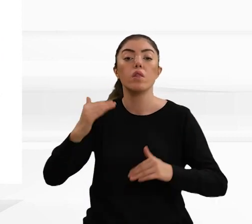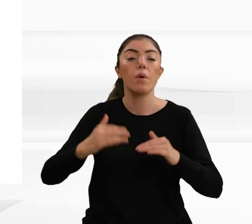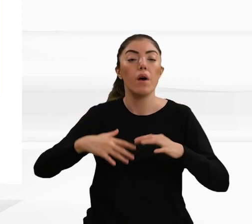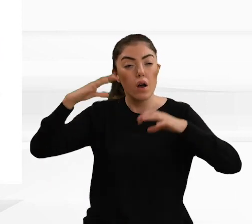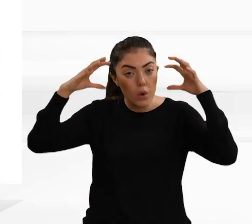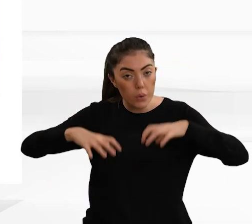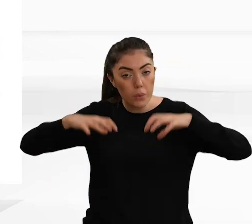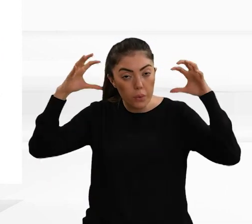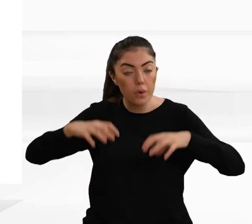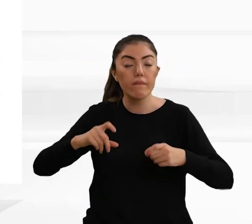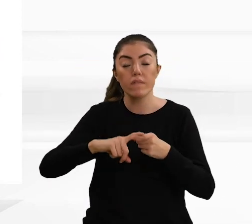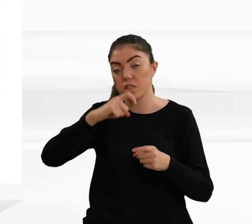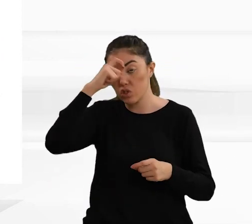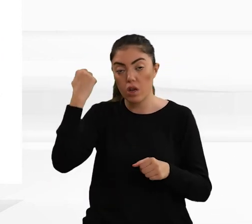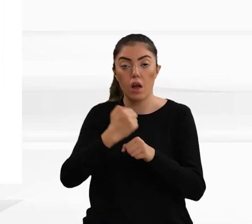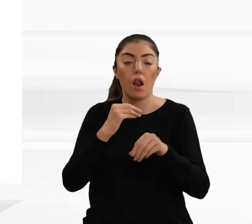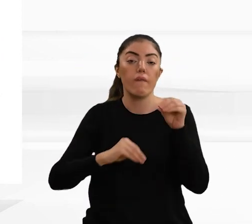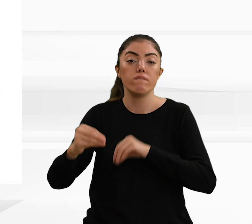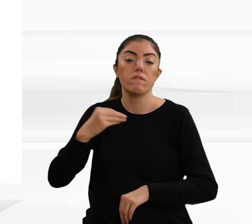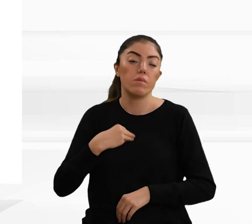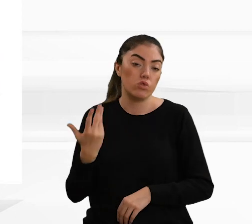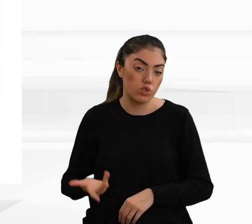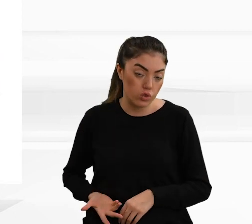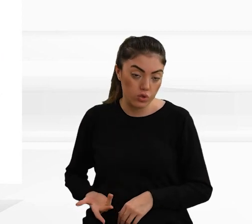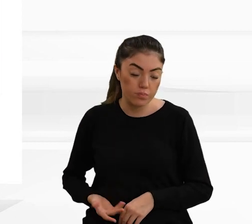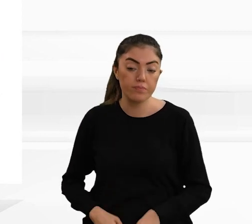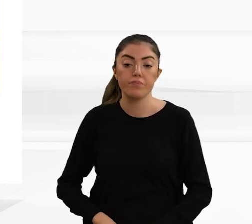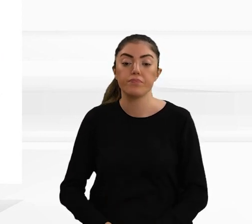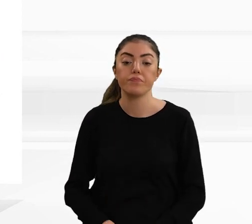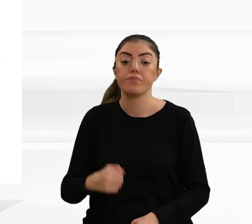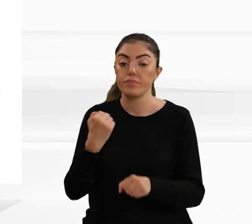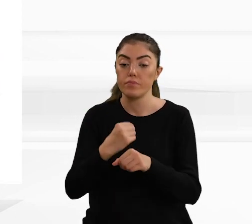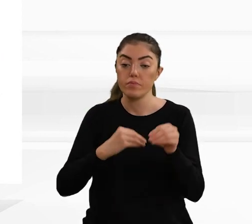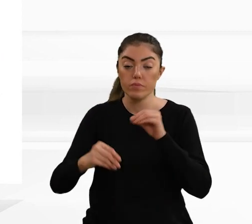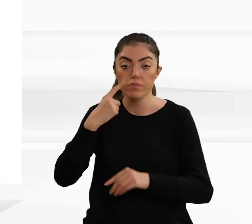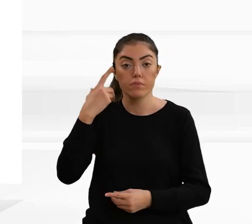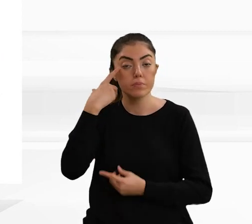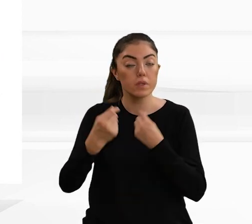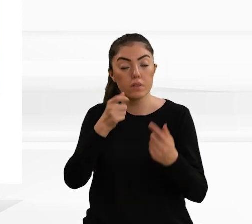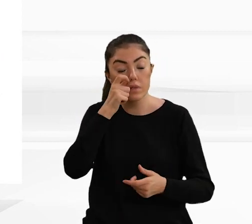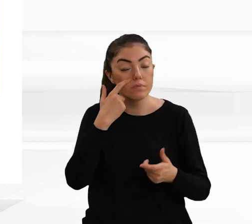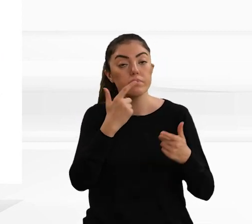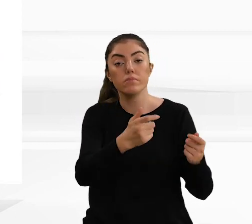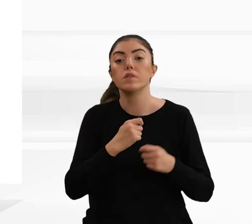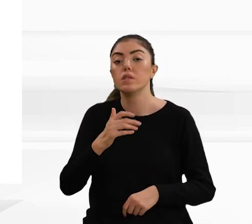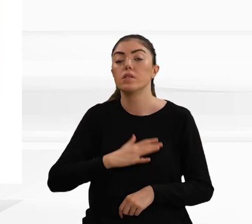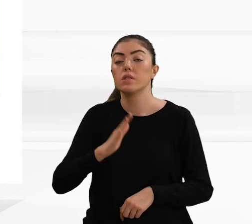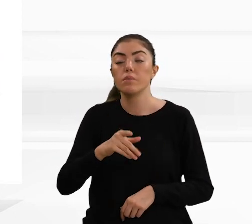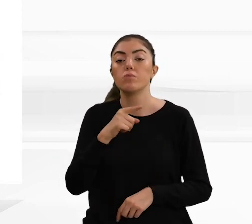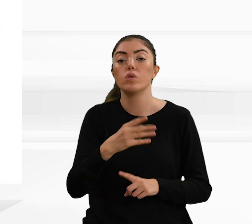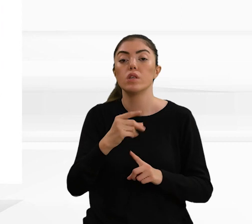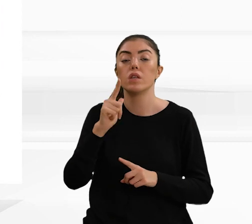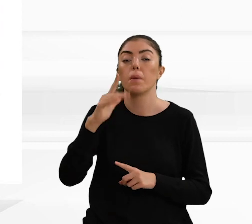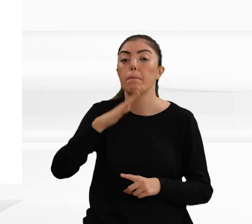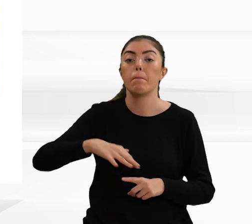yağış ve sıcaklık grafiği verilmiştir ve trafikteki bilgiler dikkate alındığında bu